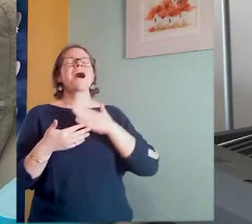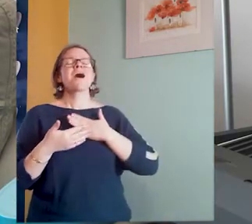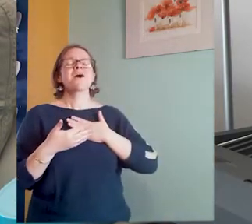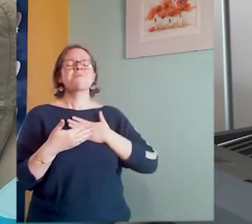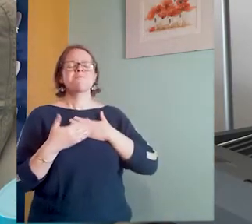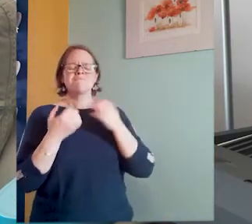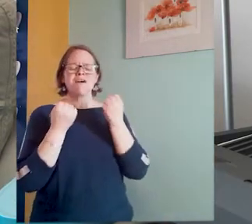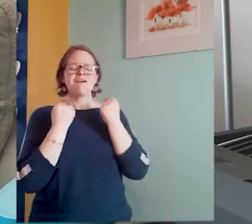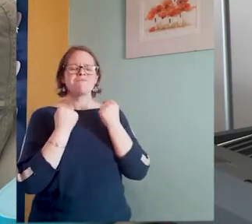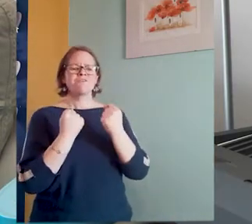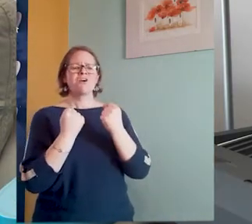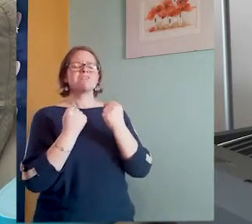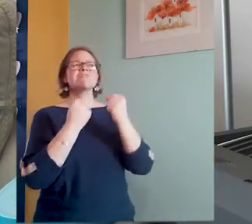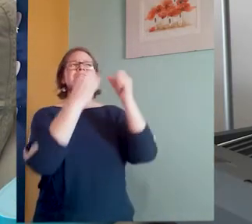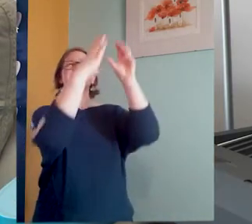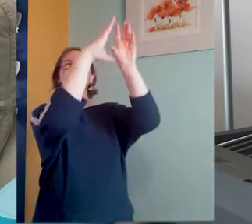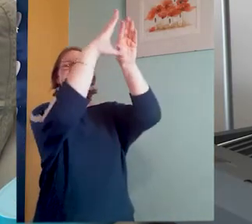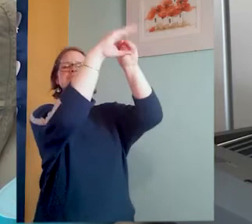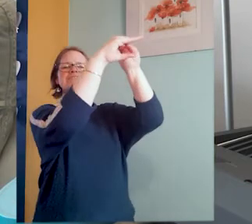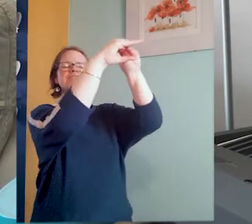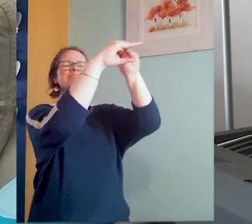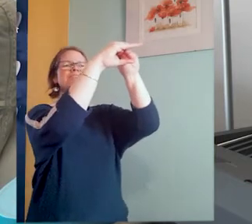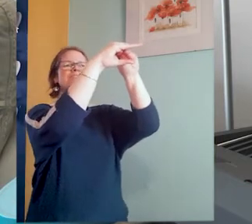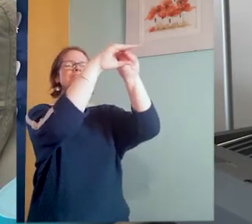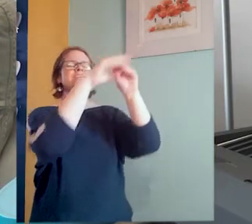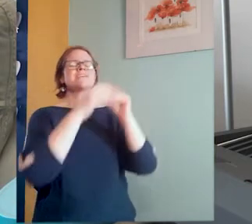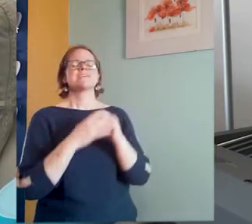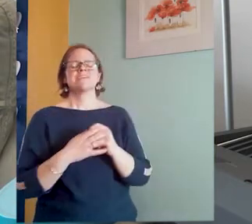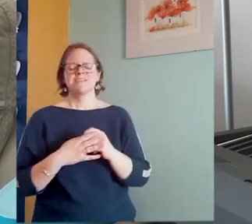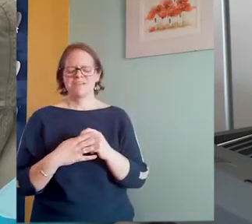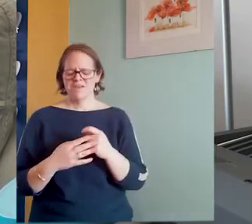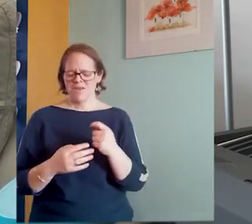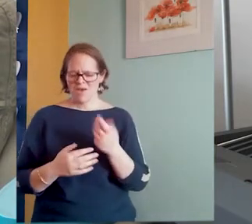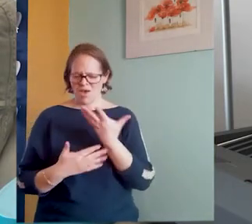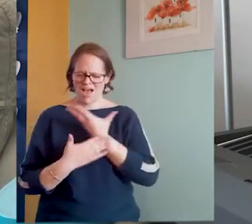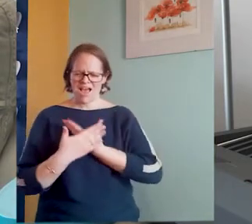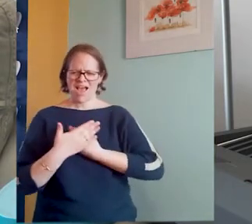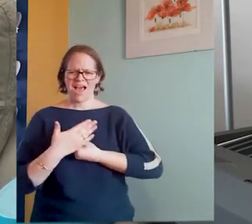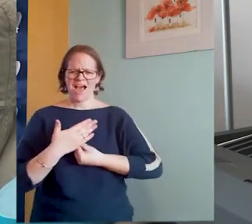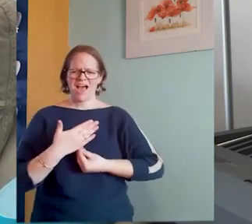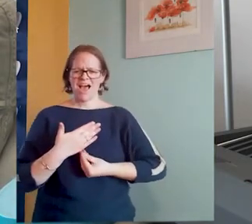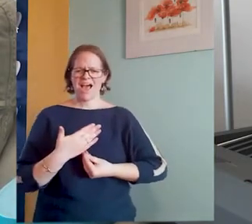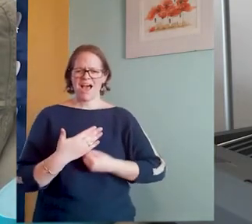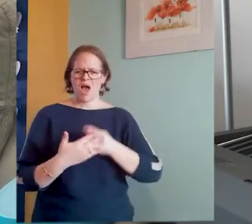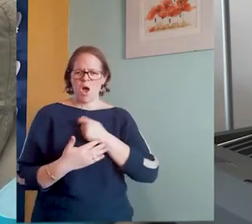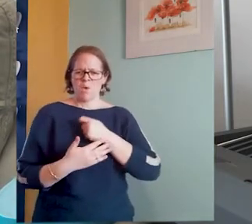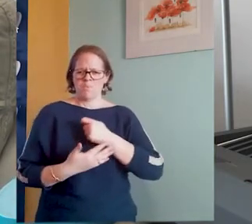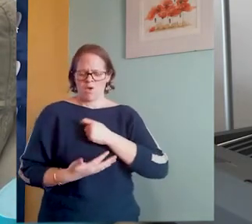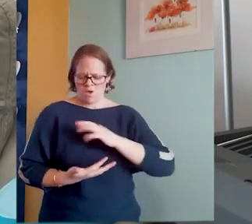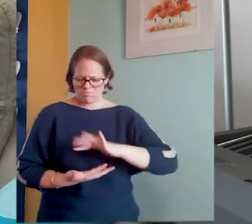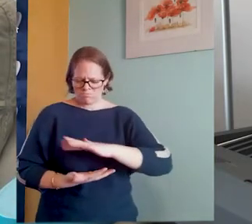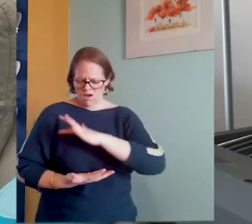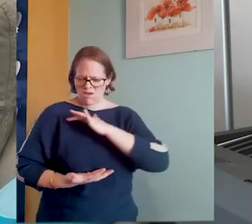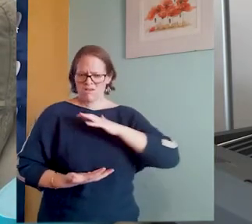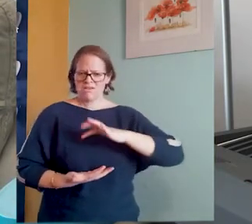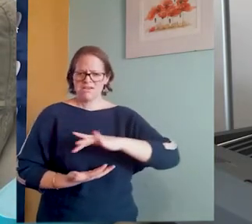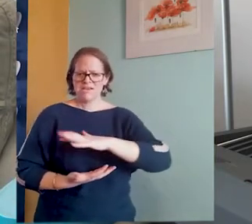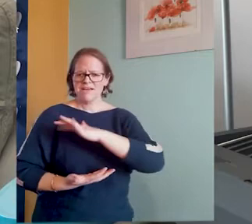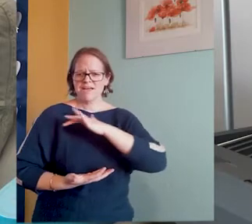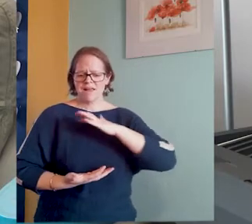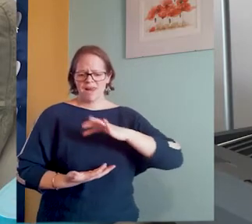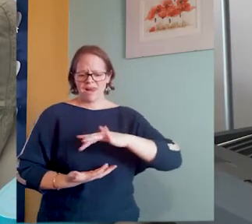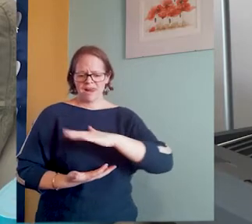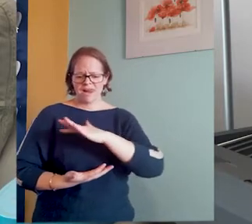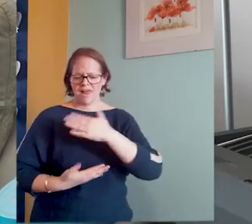Quand mes peurs s'élèvent dans mon âme, comme les murs de Jéricho.